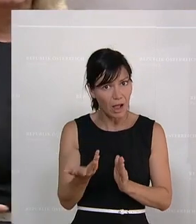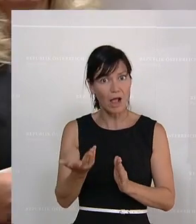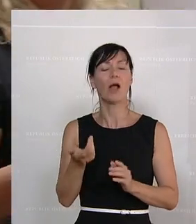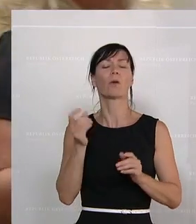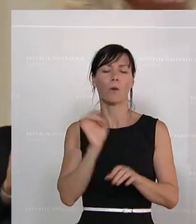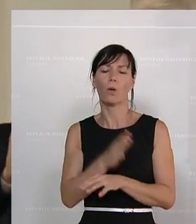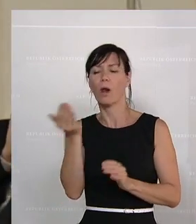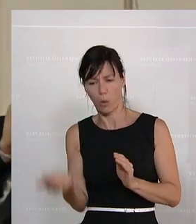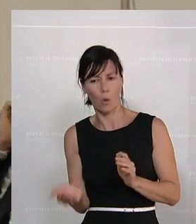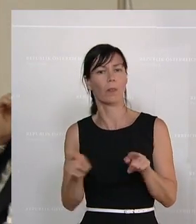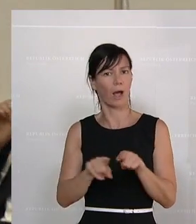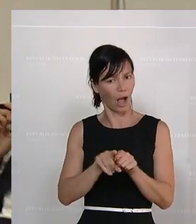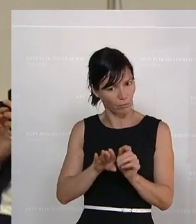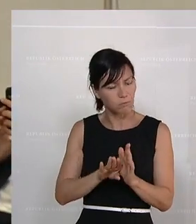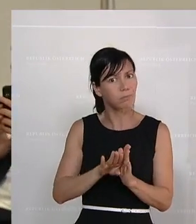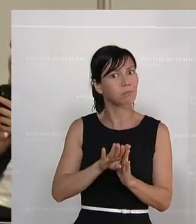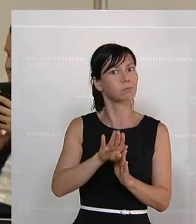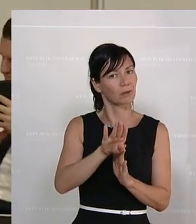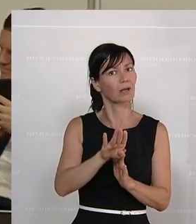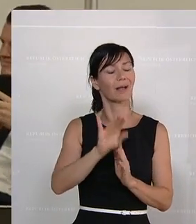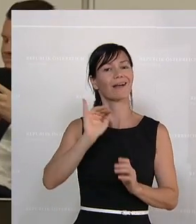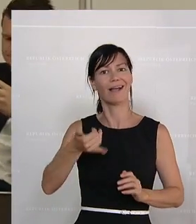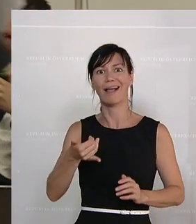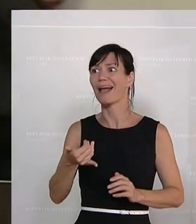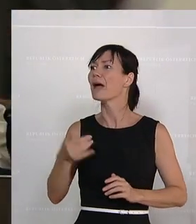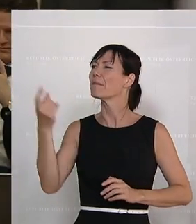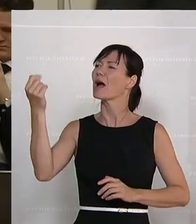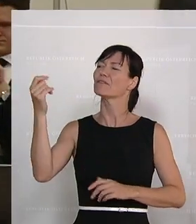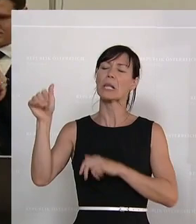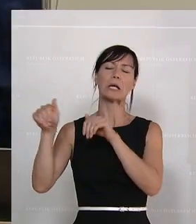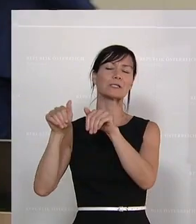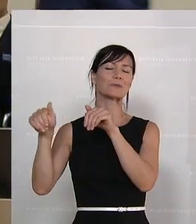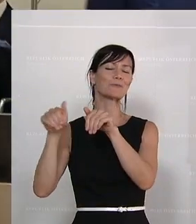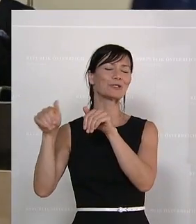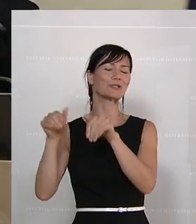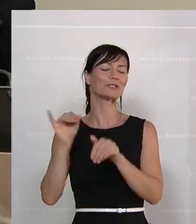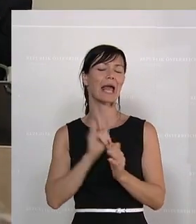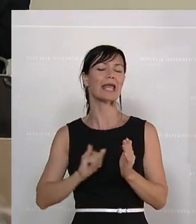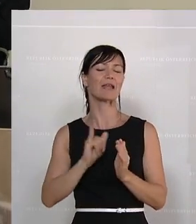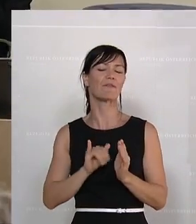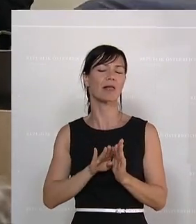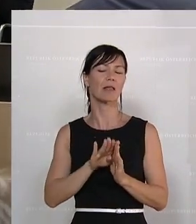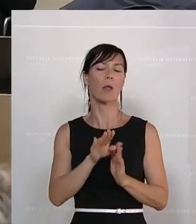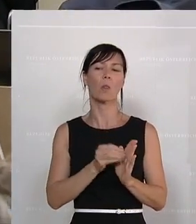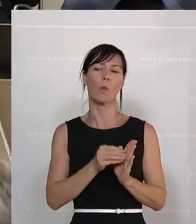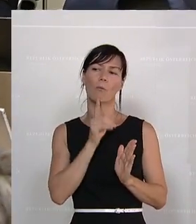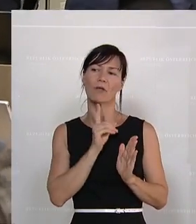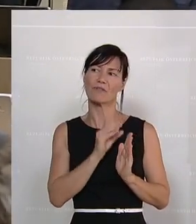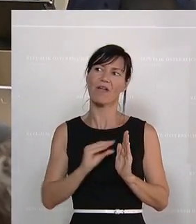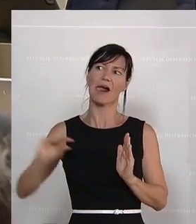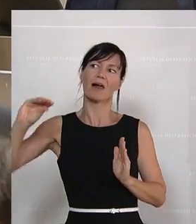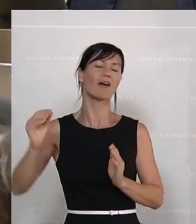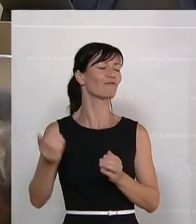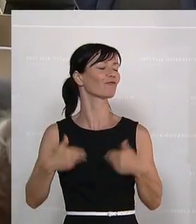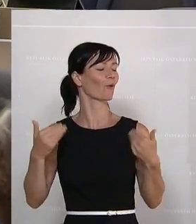finanzminister sondern auch alle seine vorgänger nehmen sich über diese heimliche inflation steuern auch ein zusätzliches körberlgeld von den menschen weg